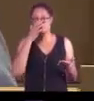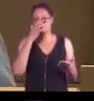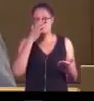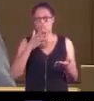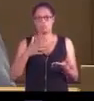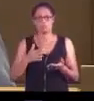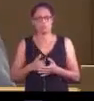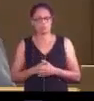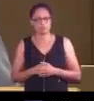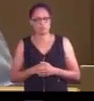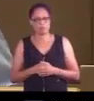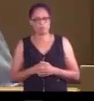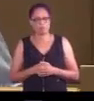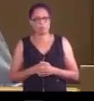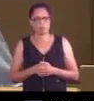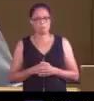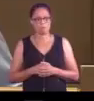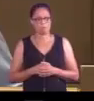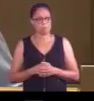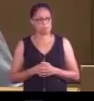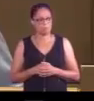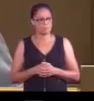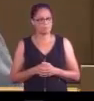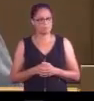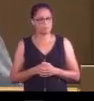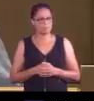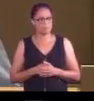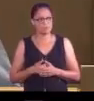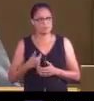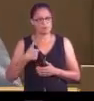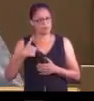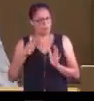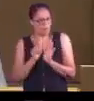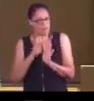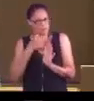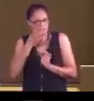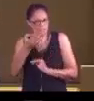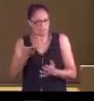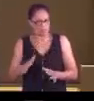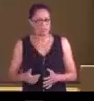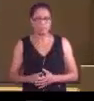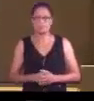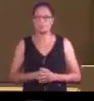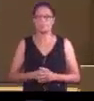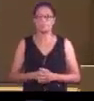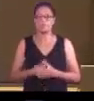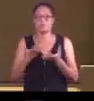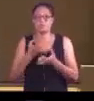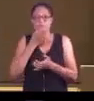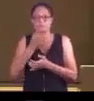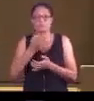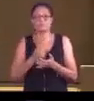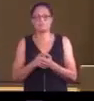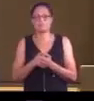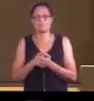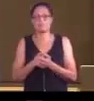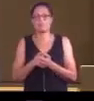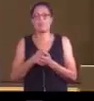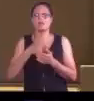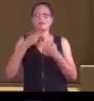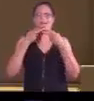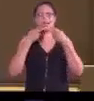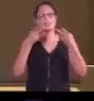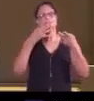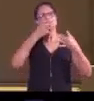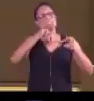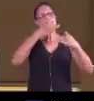séance publique. Estime que c'est ma fonction, mon rôle. Donc je voulais dire qu'il y a les annonces et puis il y a la